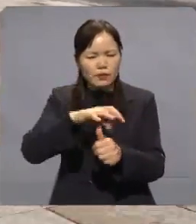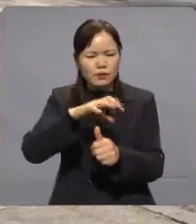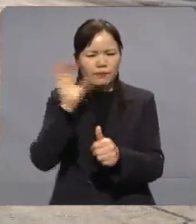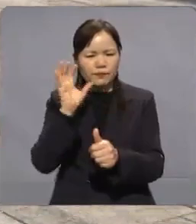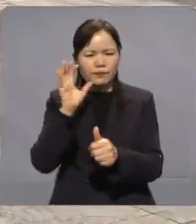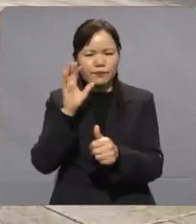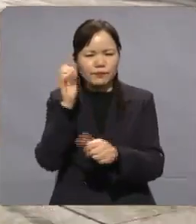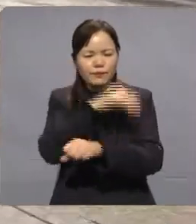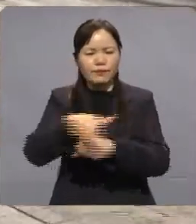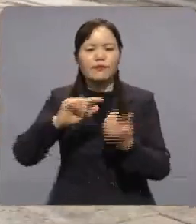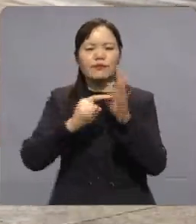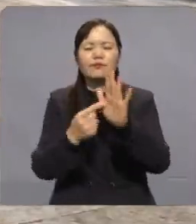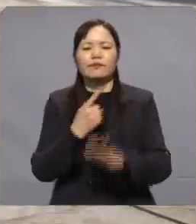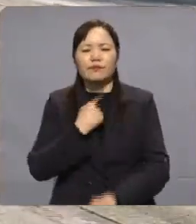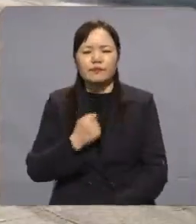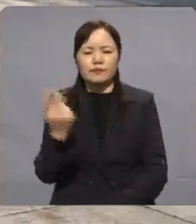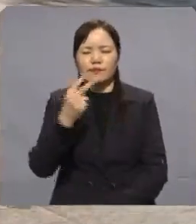내놨습니다.